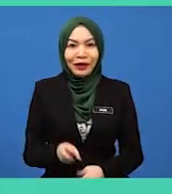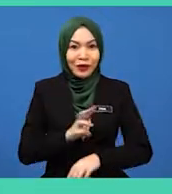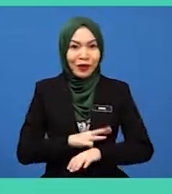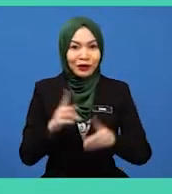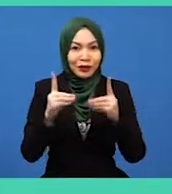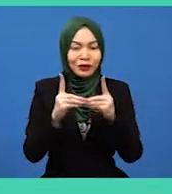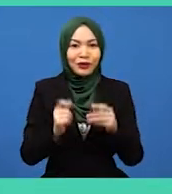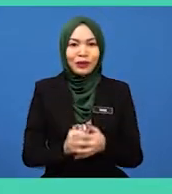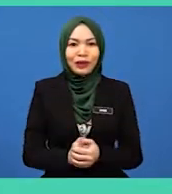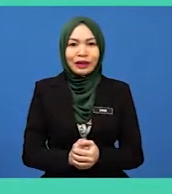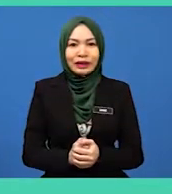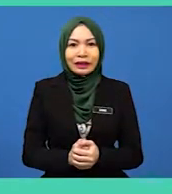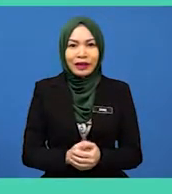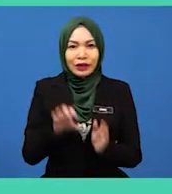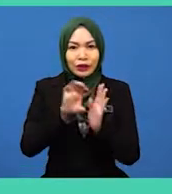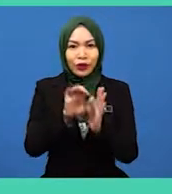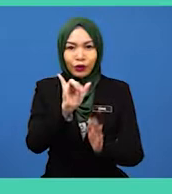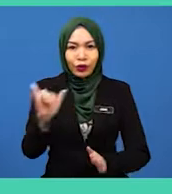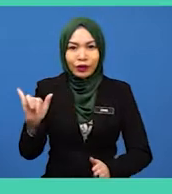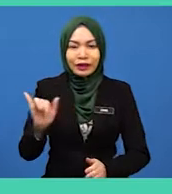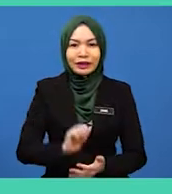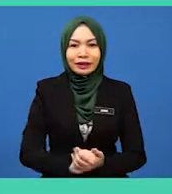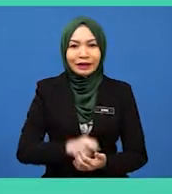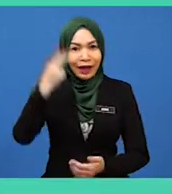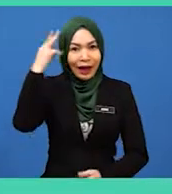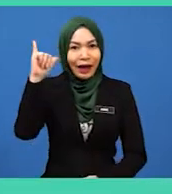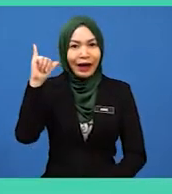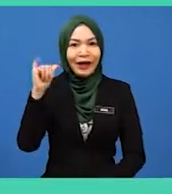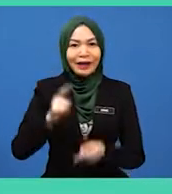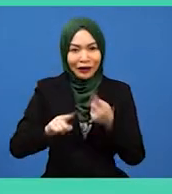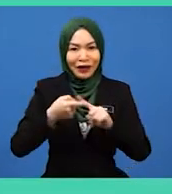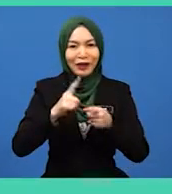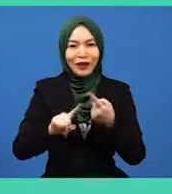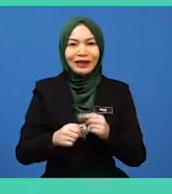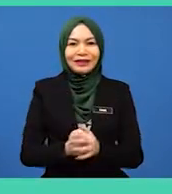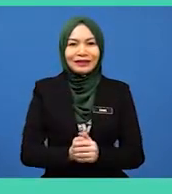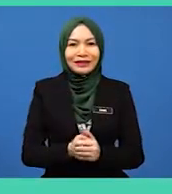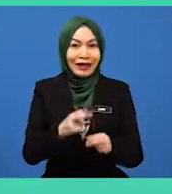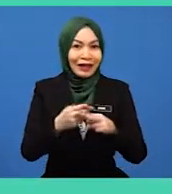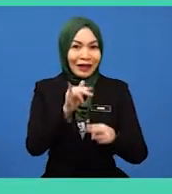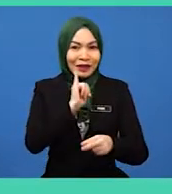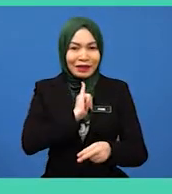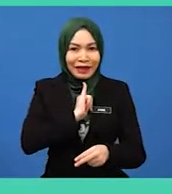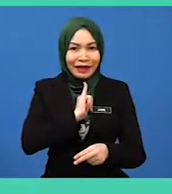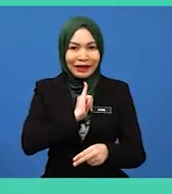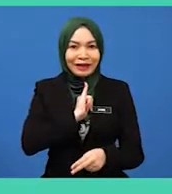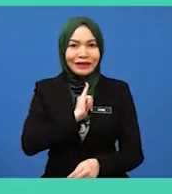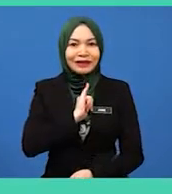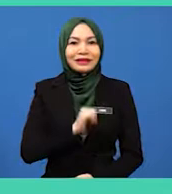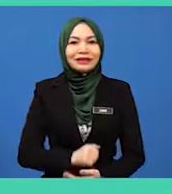Contoh ayat seruan ialah, hai kawan-kawan, nama saya Hana.